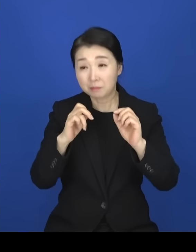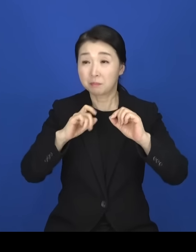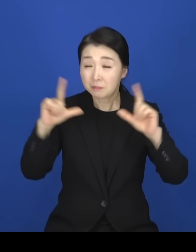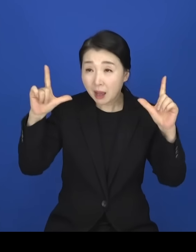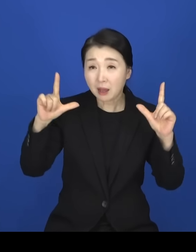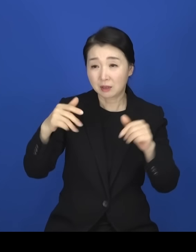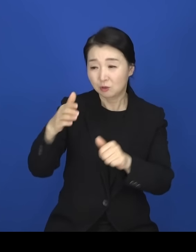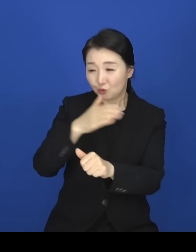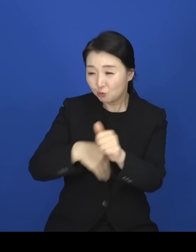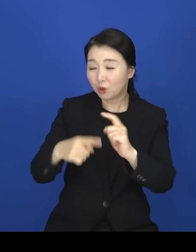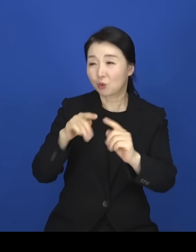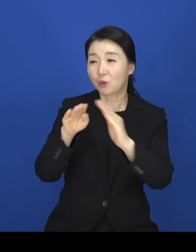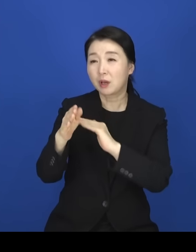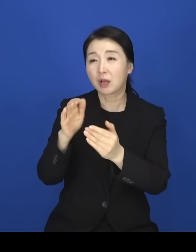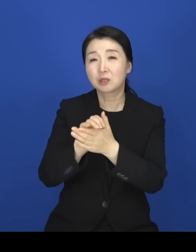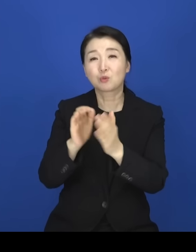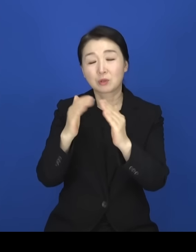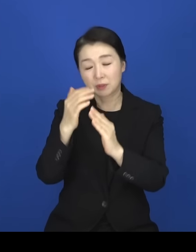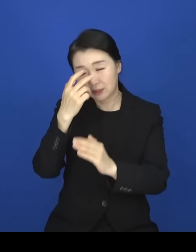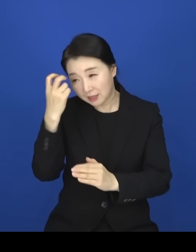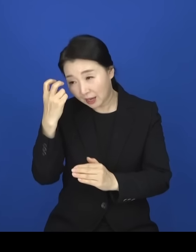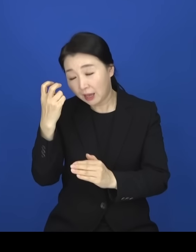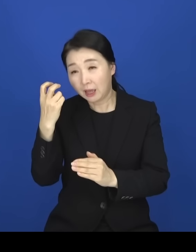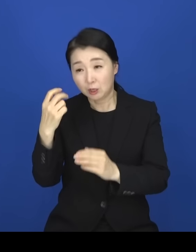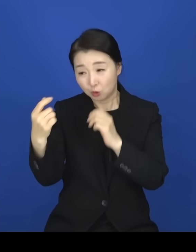거예요. 그렇지. 친구네 집에서 자고 막 이러다가